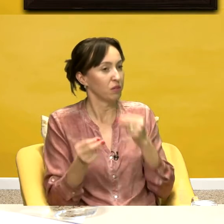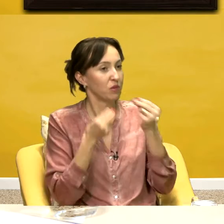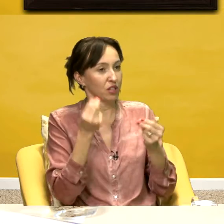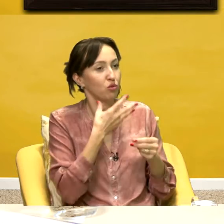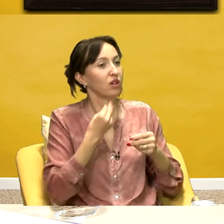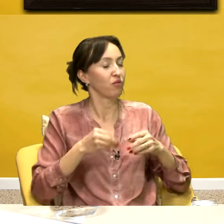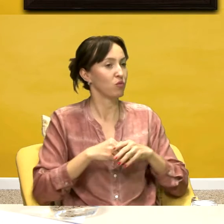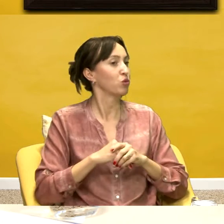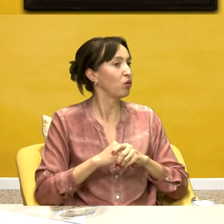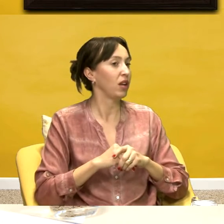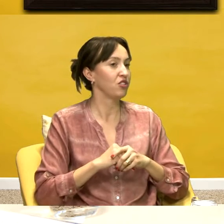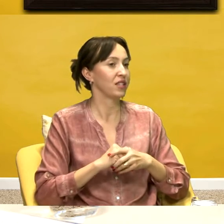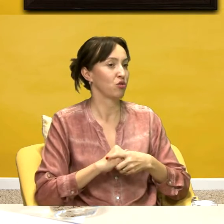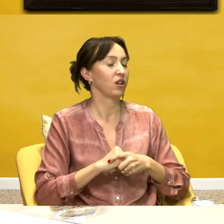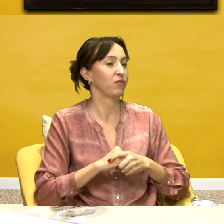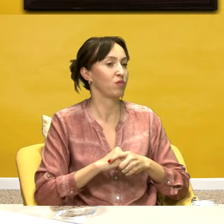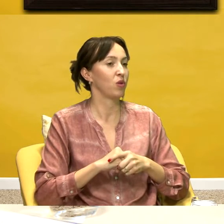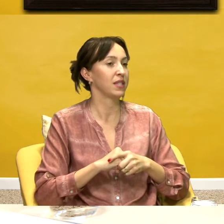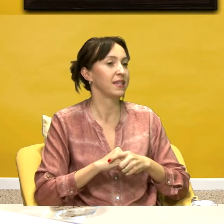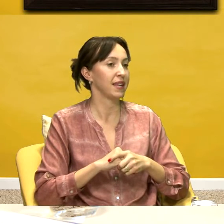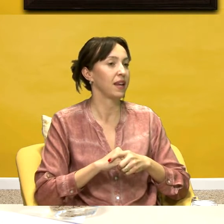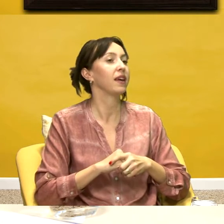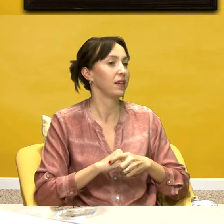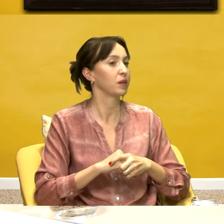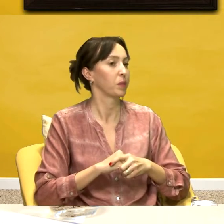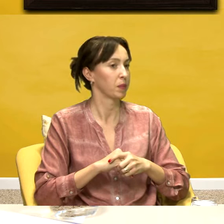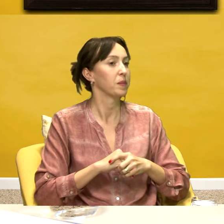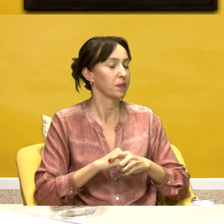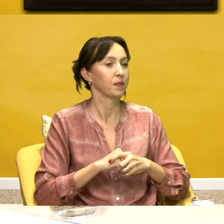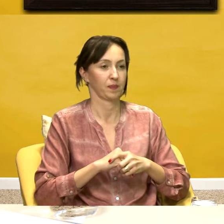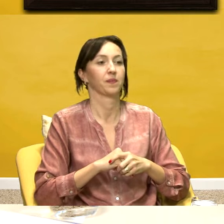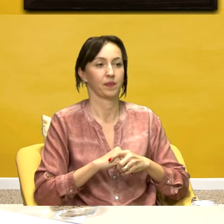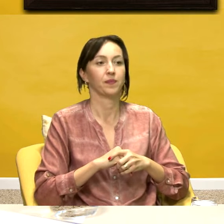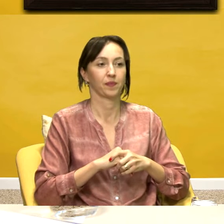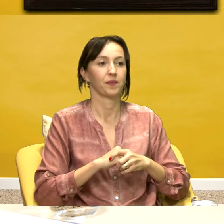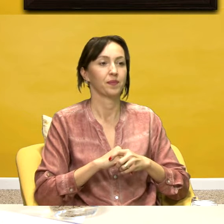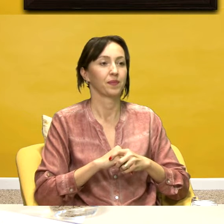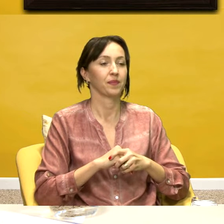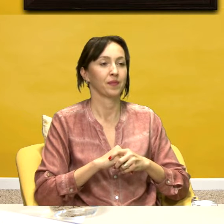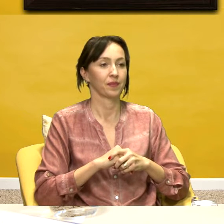Colegii se joacă frumos. Cu colegii se joacă frumos, se înțeleg.